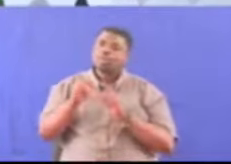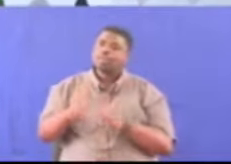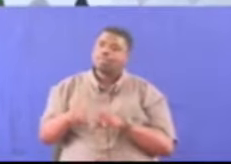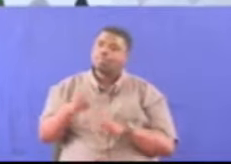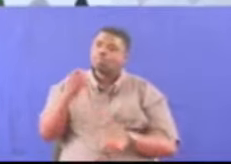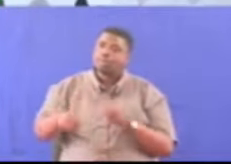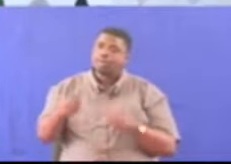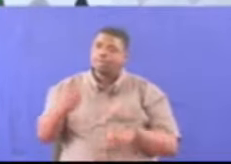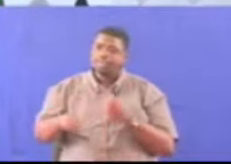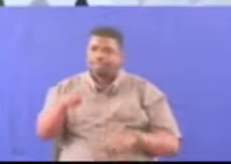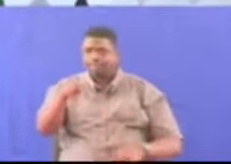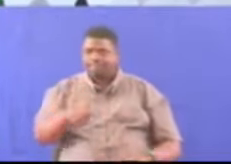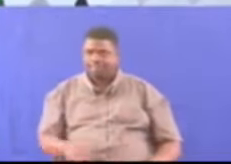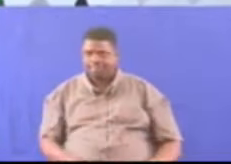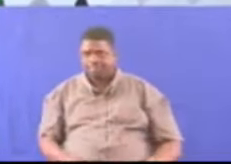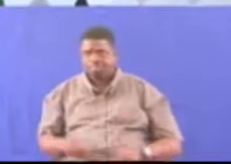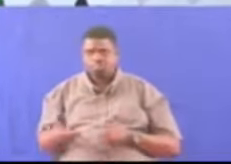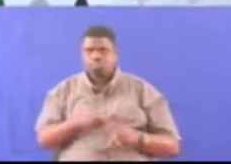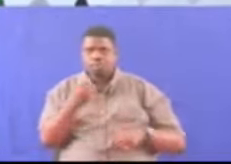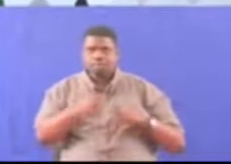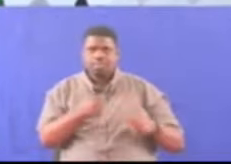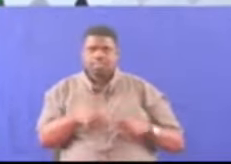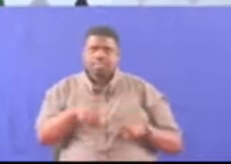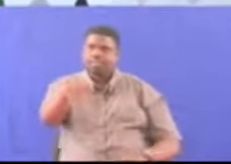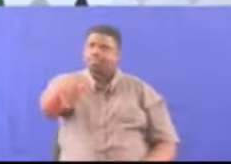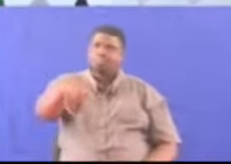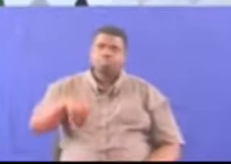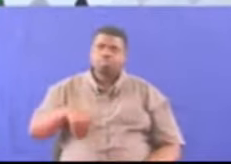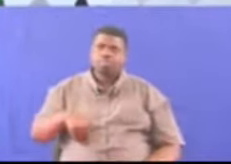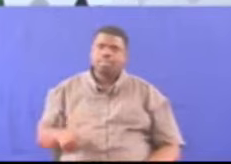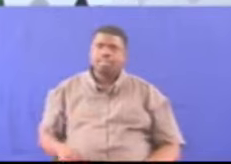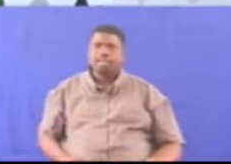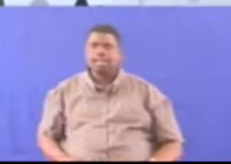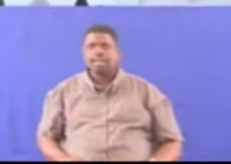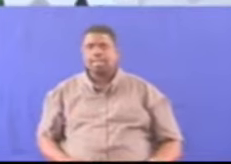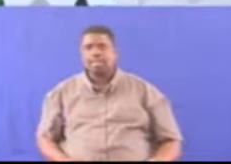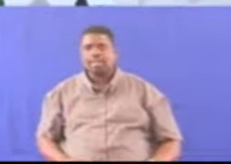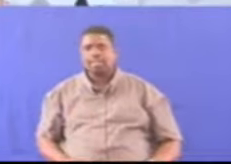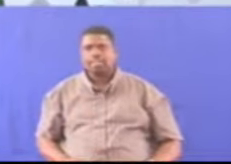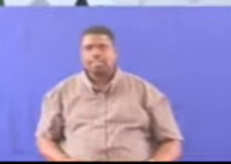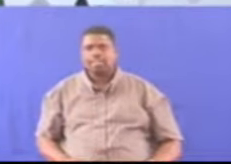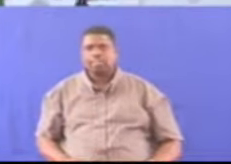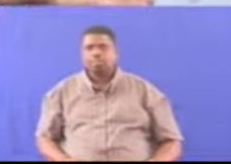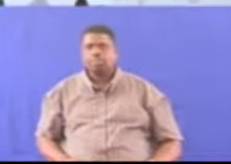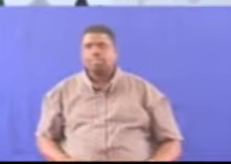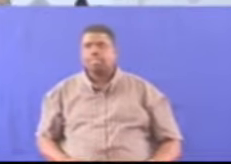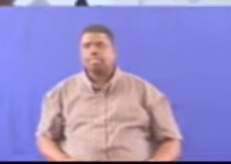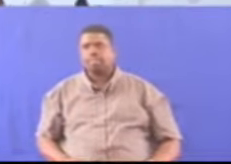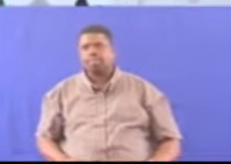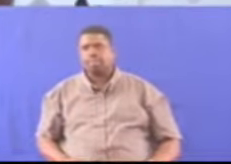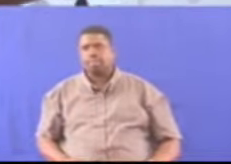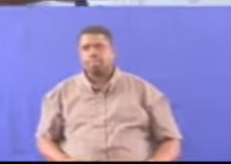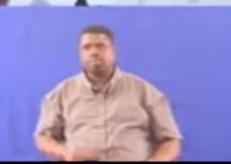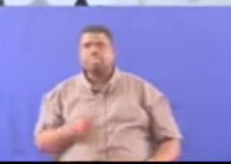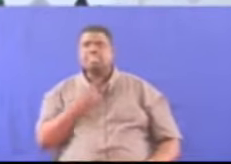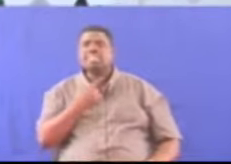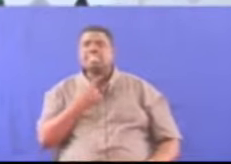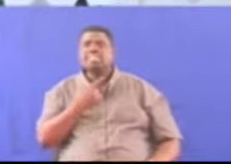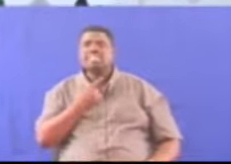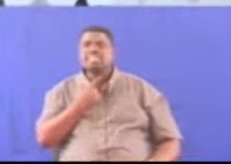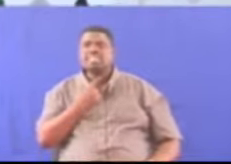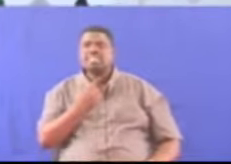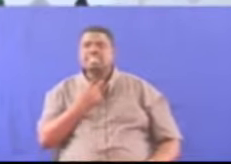mwanasiasa, mwanasiasa mchoyo hutasonga mbele. Mwanasiasa unatakiwa uache mikono uwe mkarimu. Ndio